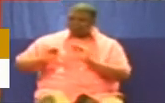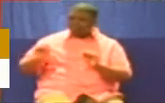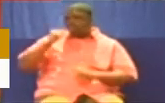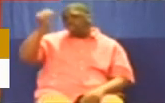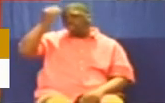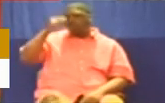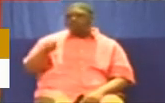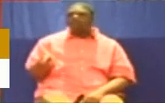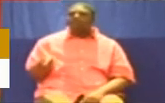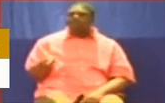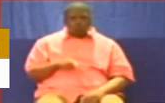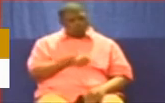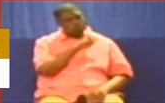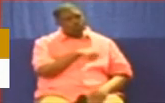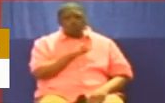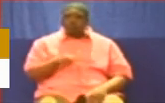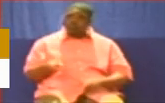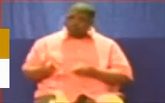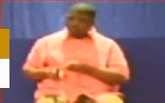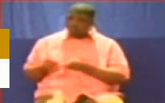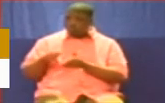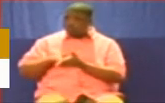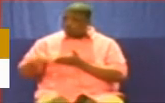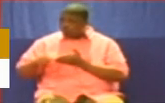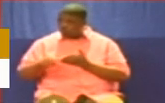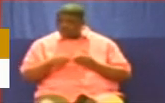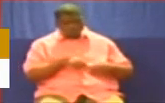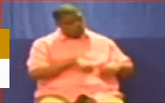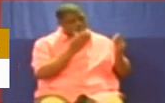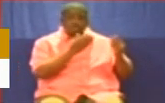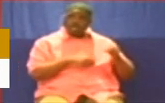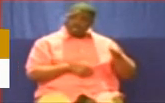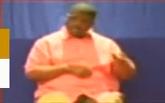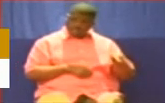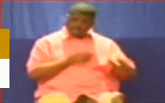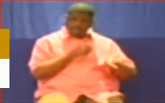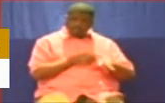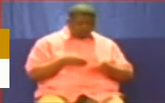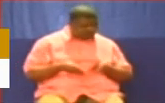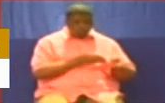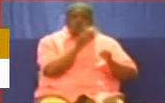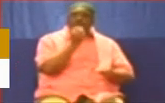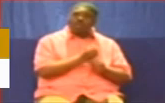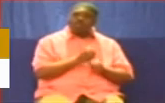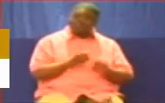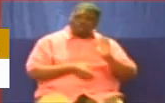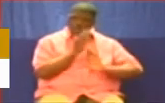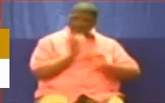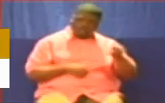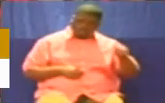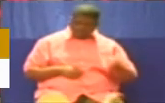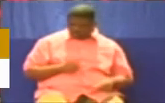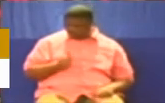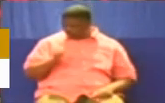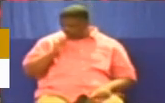wale wanunuzi na wauzaji wa namna mfumo utakavyoweza kufanya kazi. Sasa Mheshimiwa Spika, jana baada